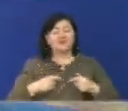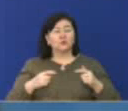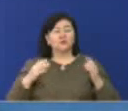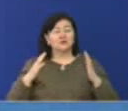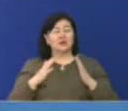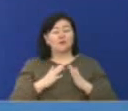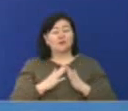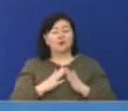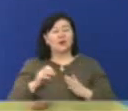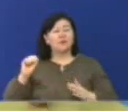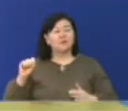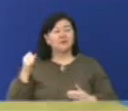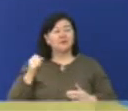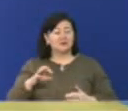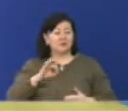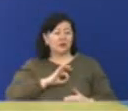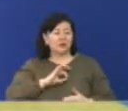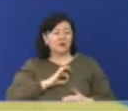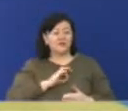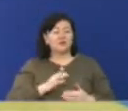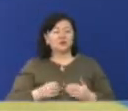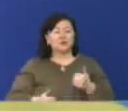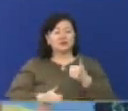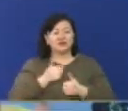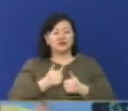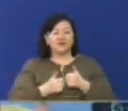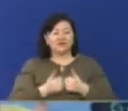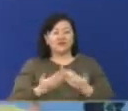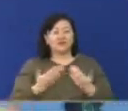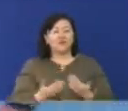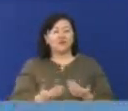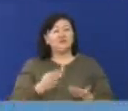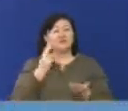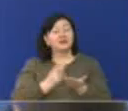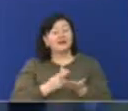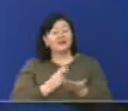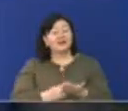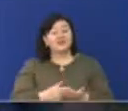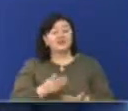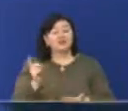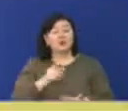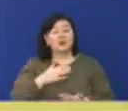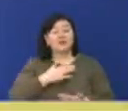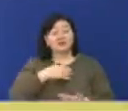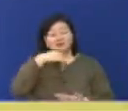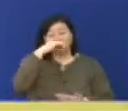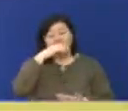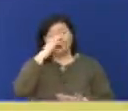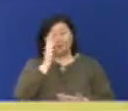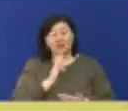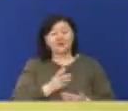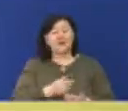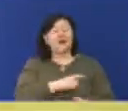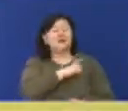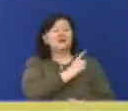соревнований победителями и призерами. Это еще одно доказательство того, что у наших спортсменов большой потенциал и хорошая подготовка.